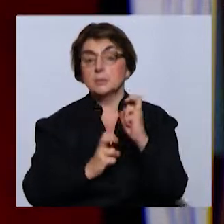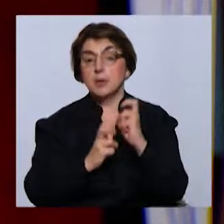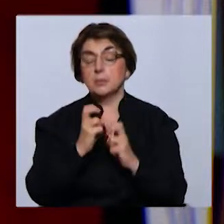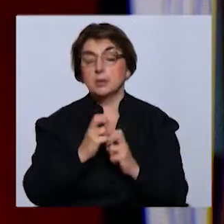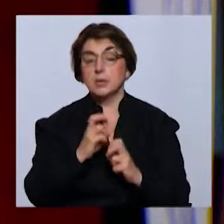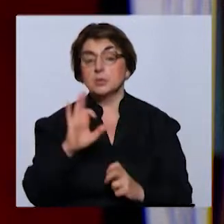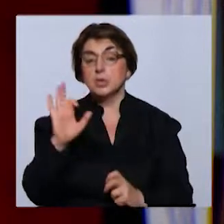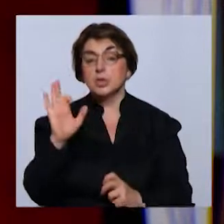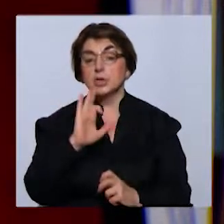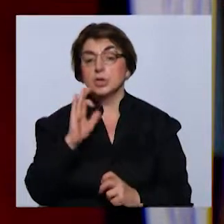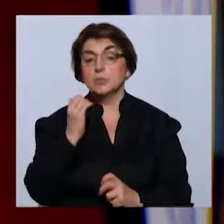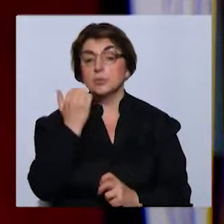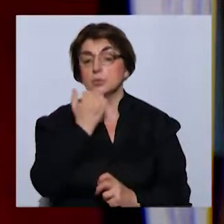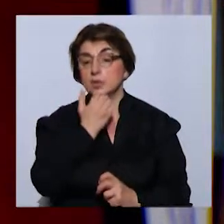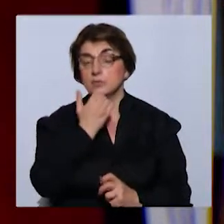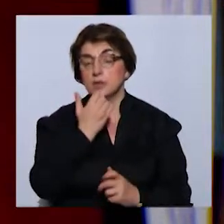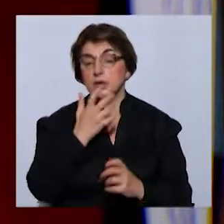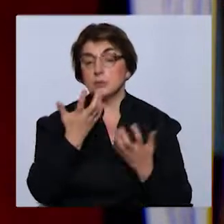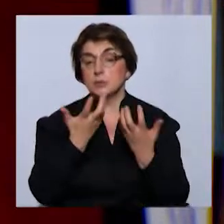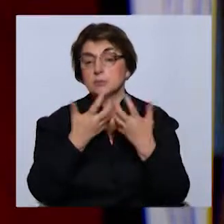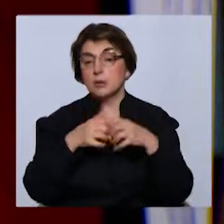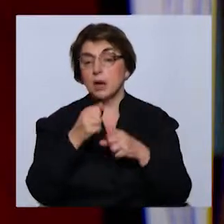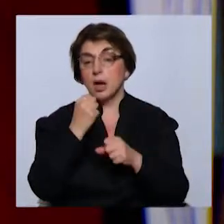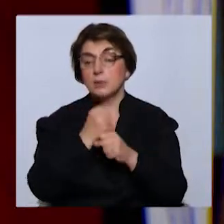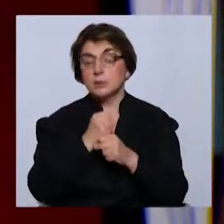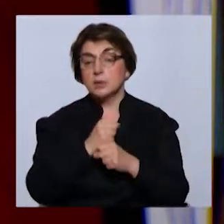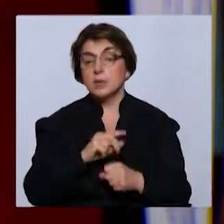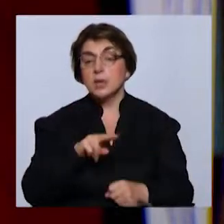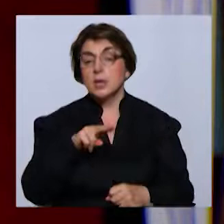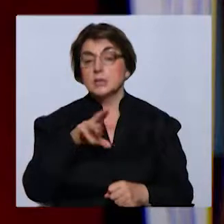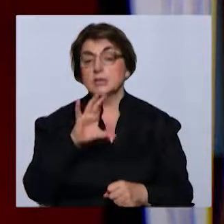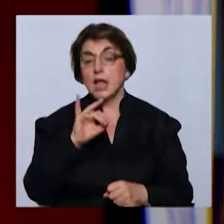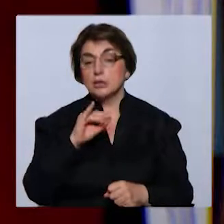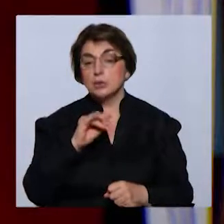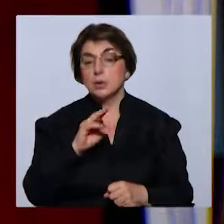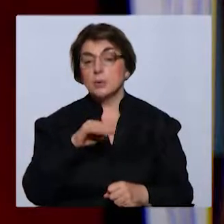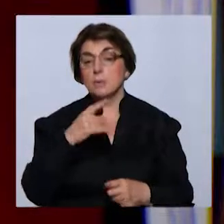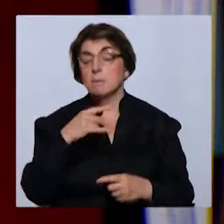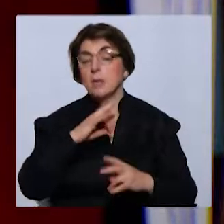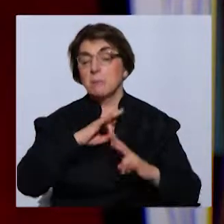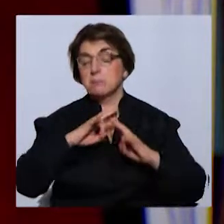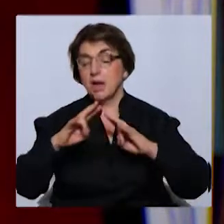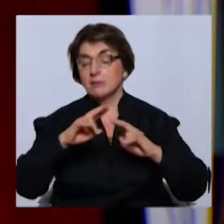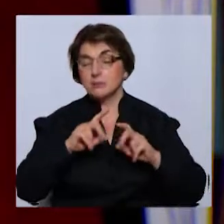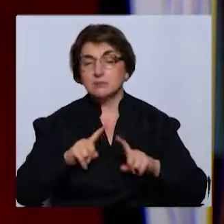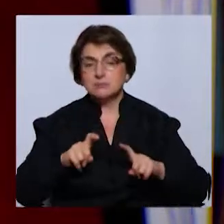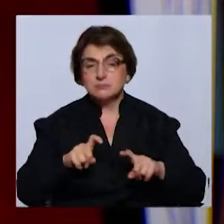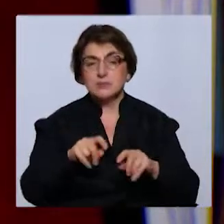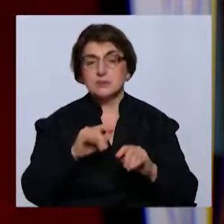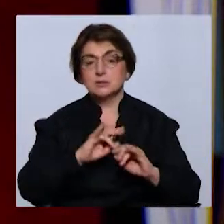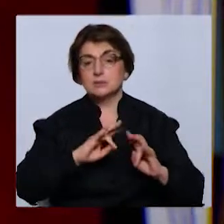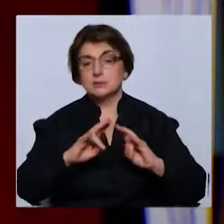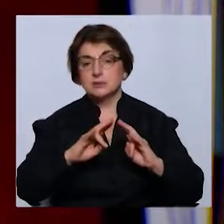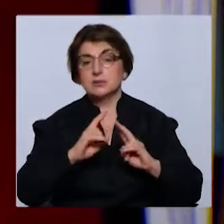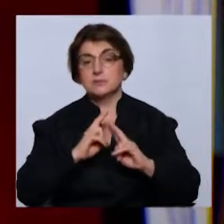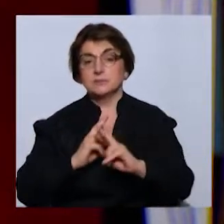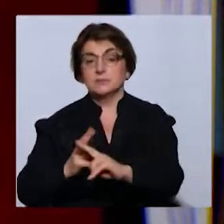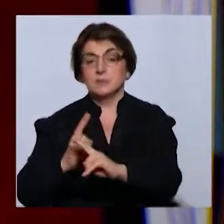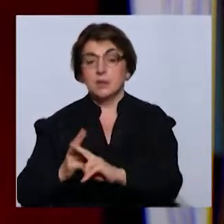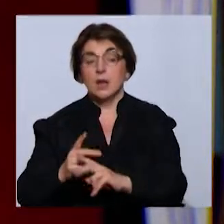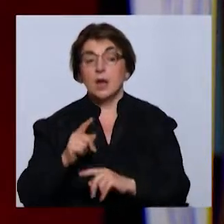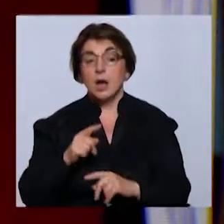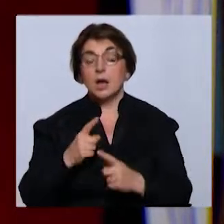ნივთიერებებს სასუქებს პესტიციდებს ჰერბიციდებს მავნებლების საწინააღმდეგოდ საბრძოლველად და ასევე